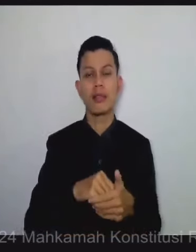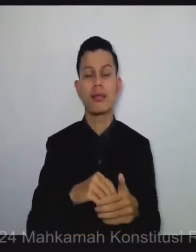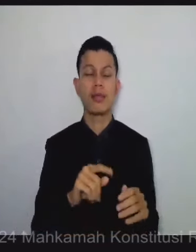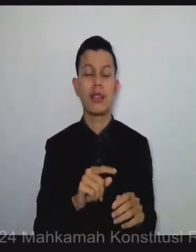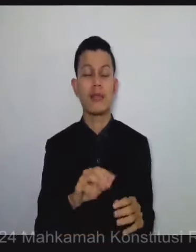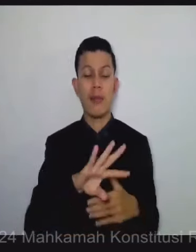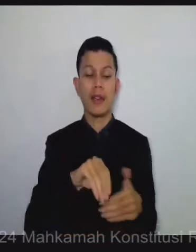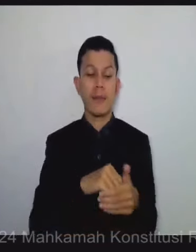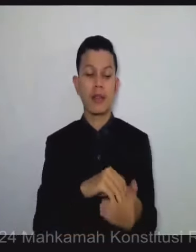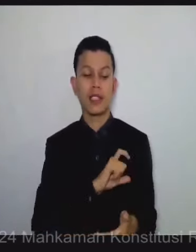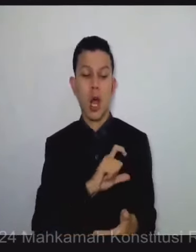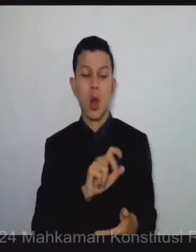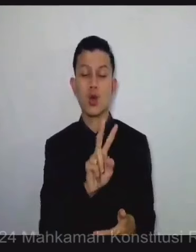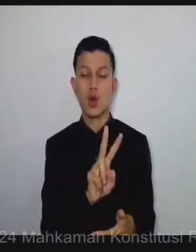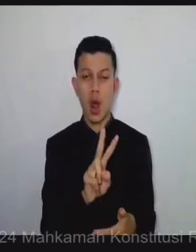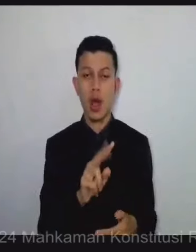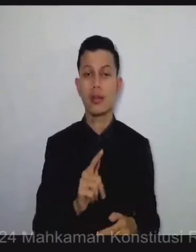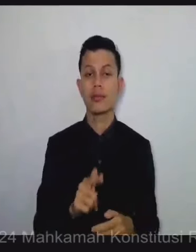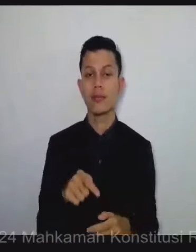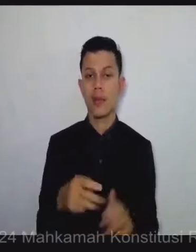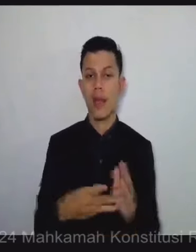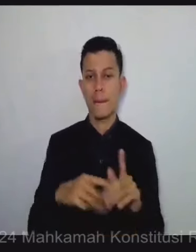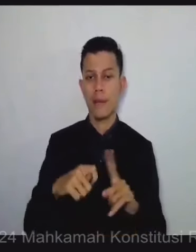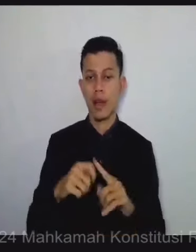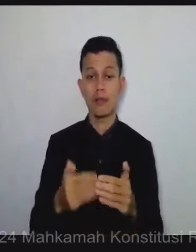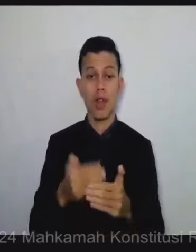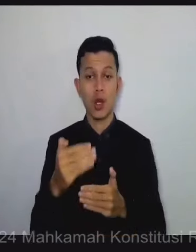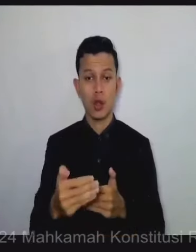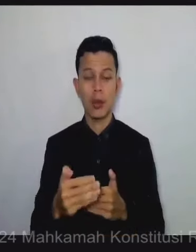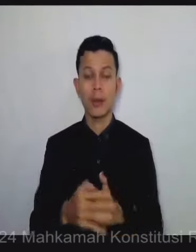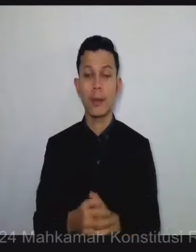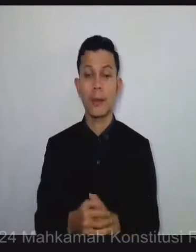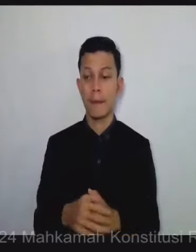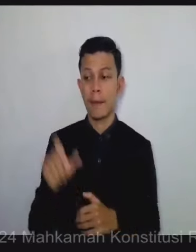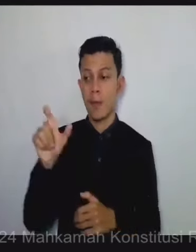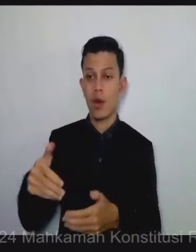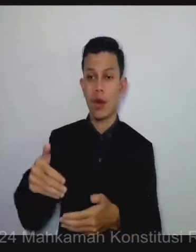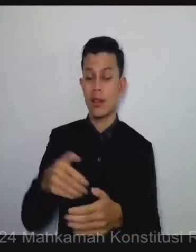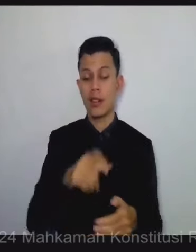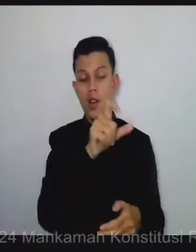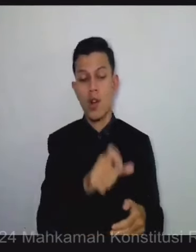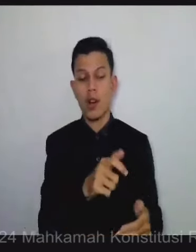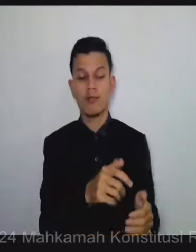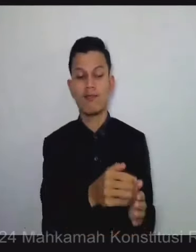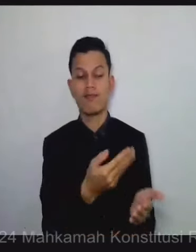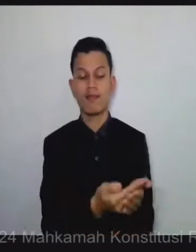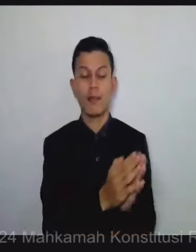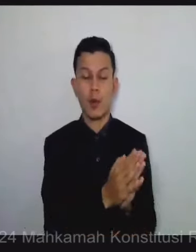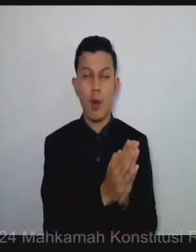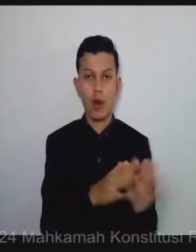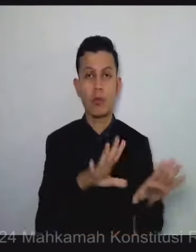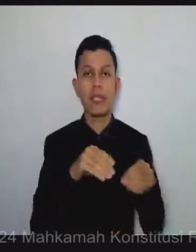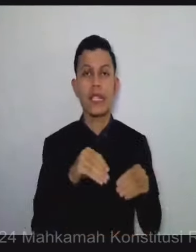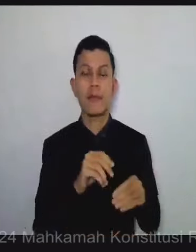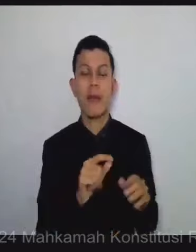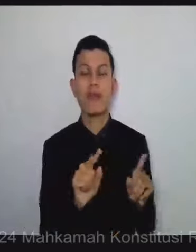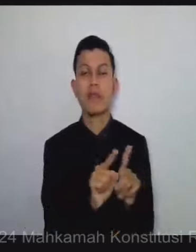2 yang apabila dirumuskan oleh Mahkamah sebagai berikut termohon sengaja menerima pencalonan Pasangan calon nomor 2 dan seterusnya